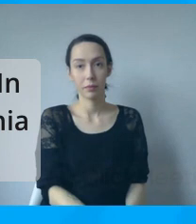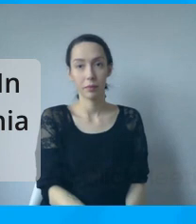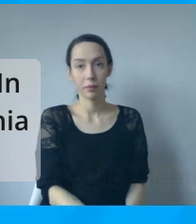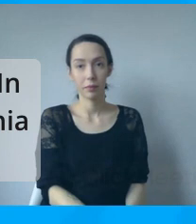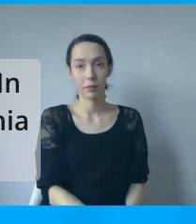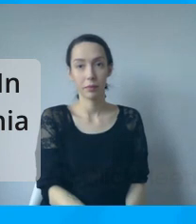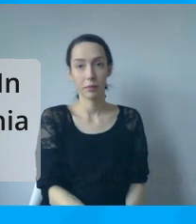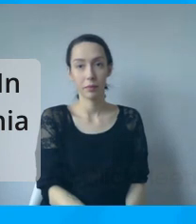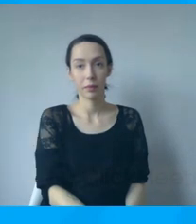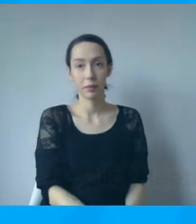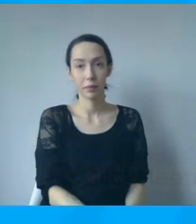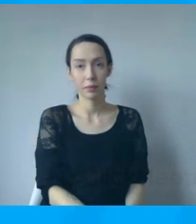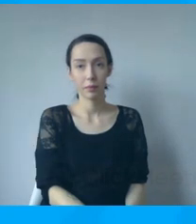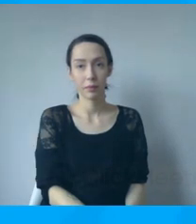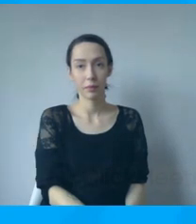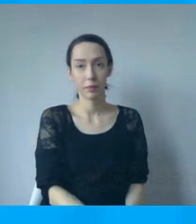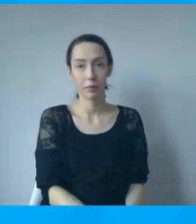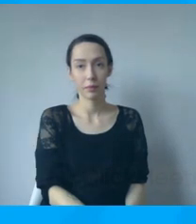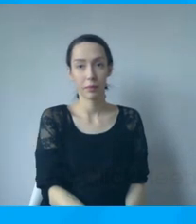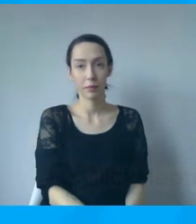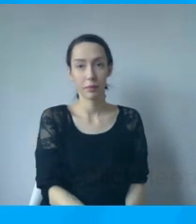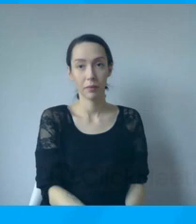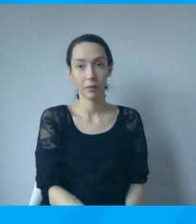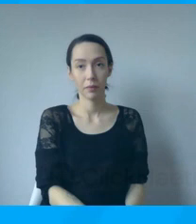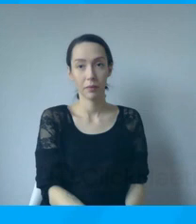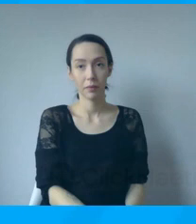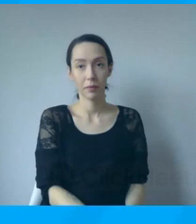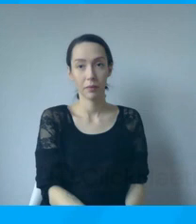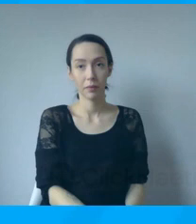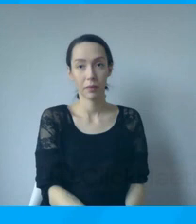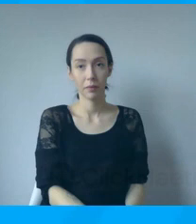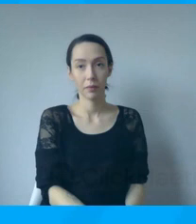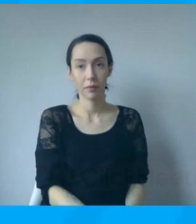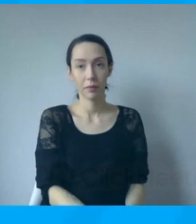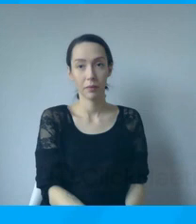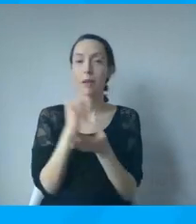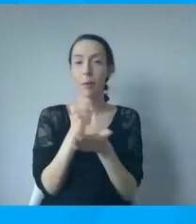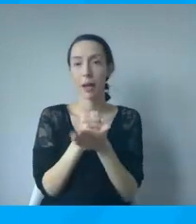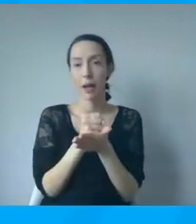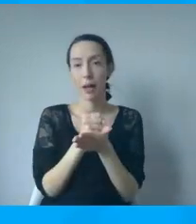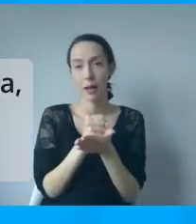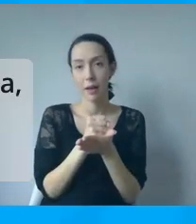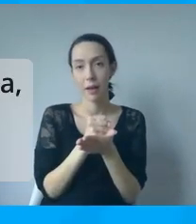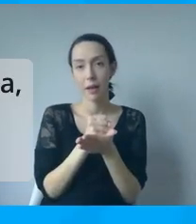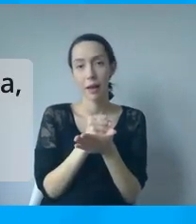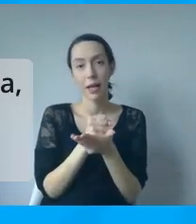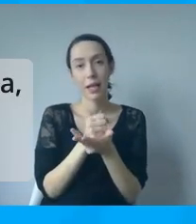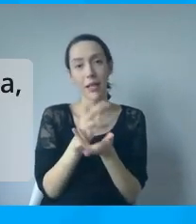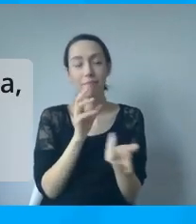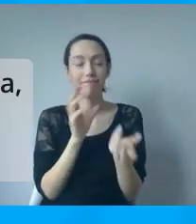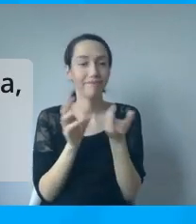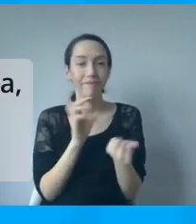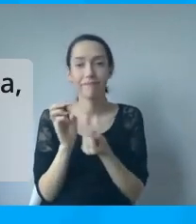osób z niepełnosprawnością? Powiem tak, to są informacje takie bardzo wrażliwe. To są tak zwane